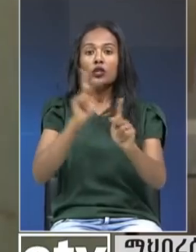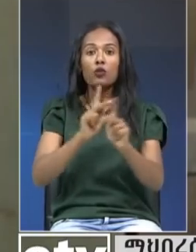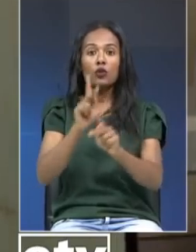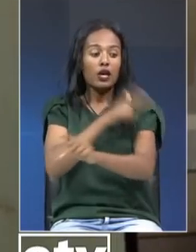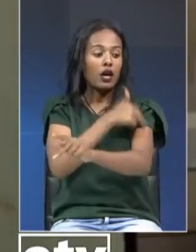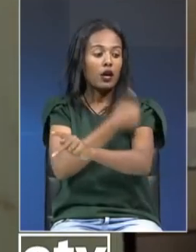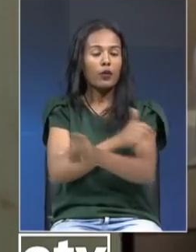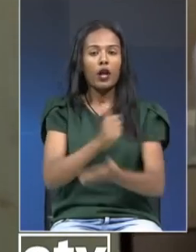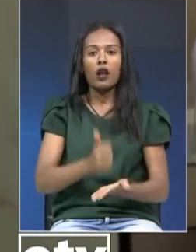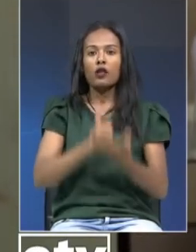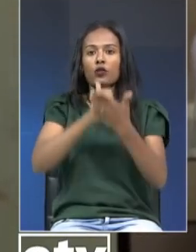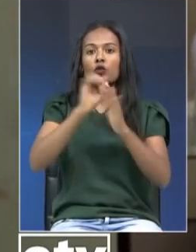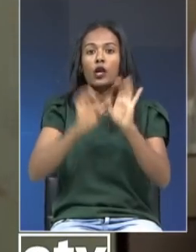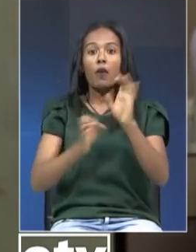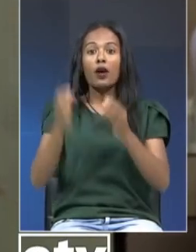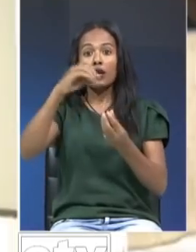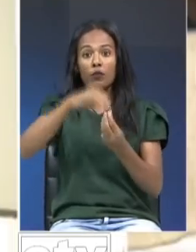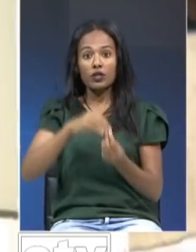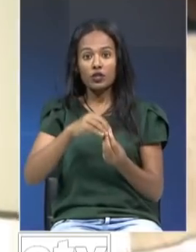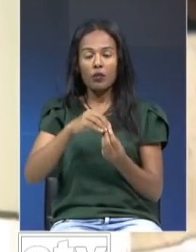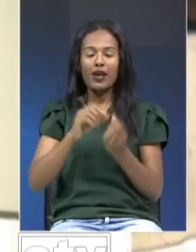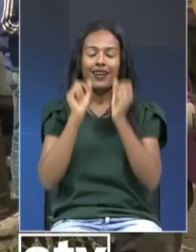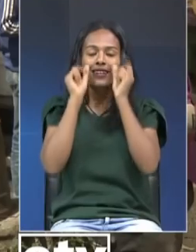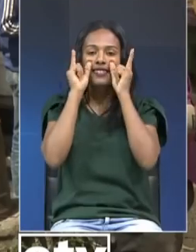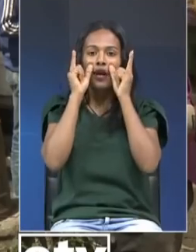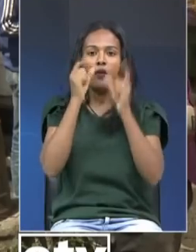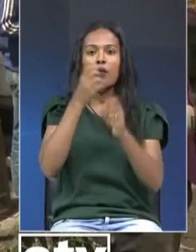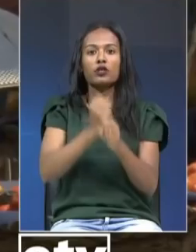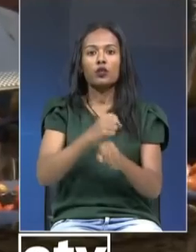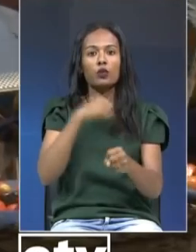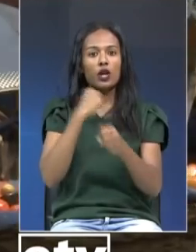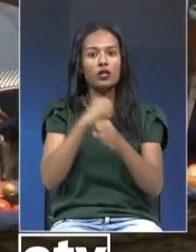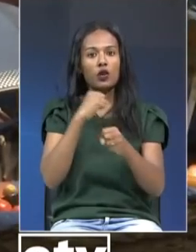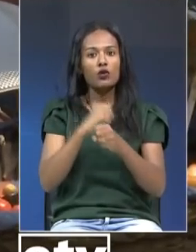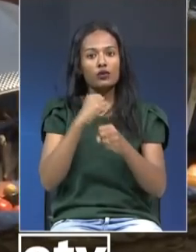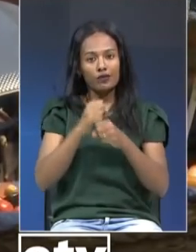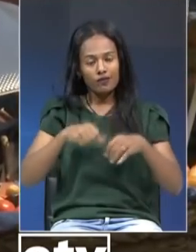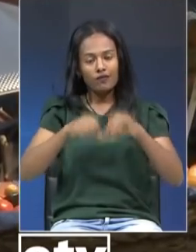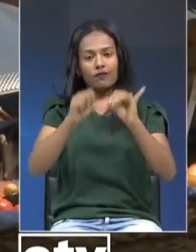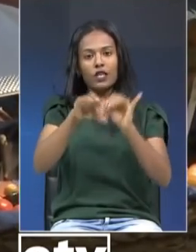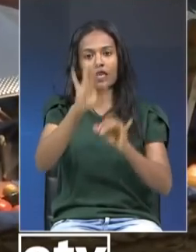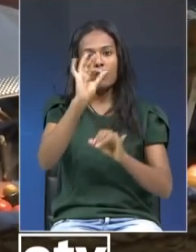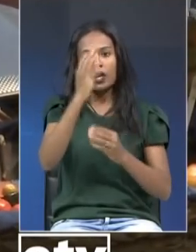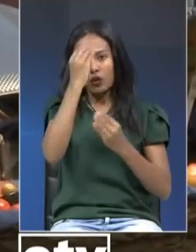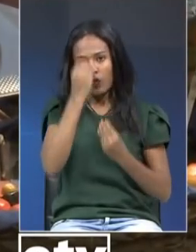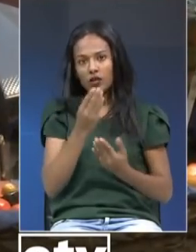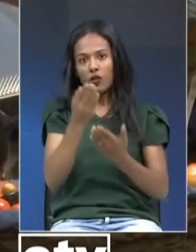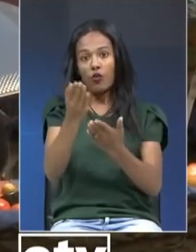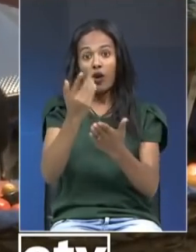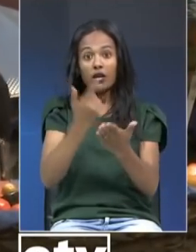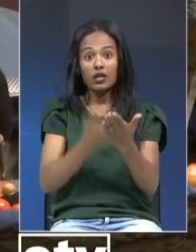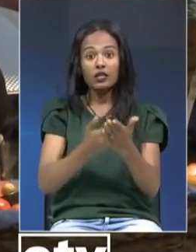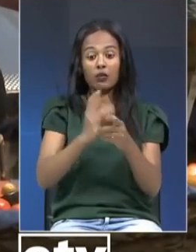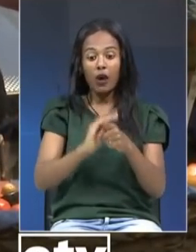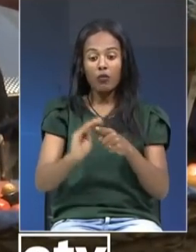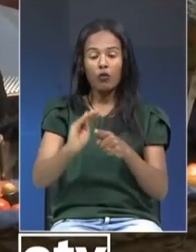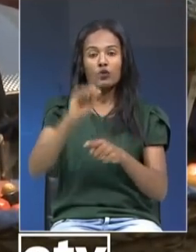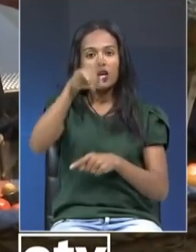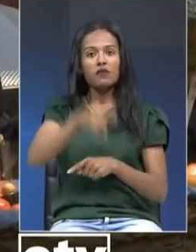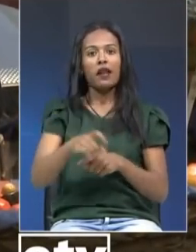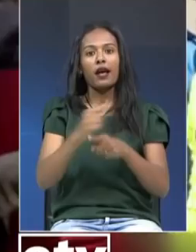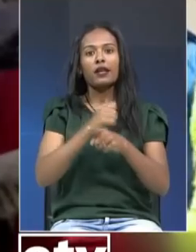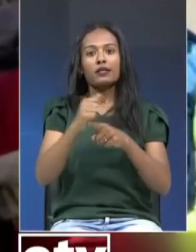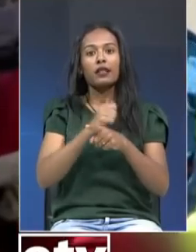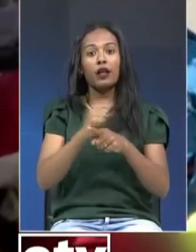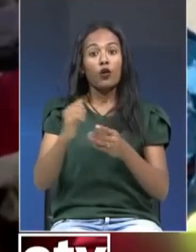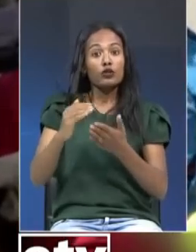የህክምና እርዳታዎችን ከማድረግ በተጨማሪ የግንዛቤ ማስጨበጫ ስራዎችን እየሰሩ እንደሚገኙም አስታውቀዋል እነዚህ ባለሙያዎች አስፈላጊ